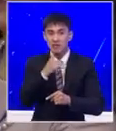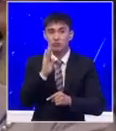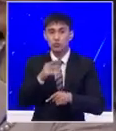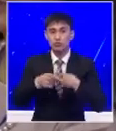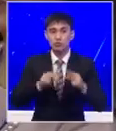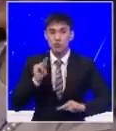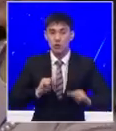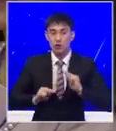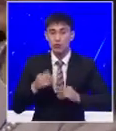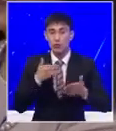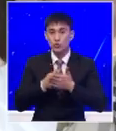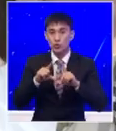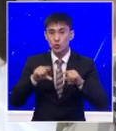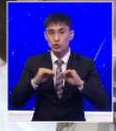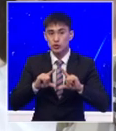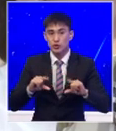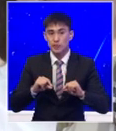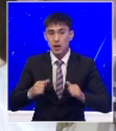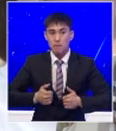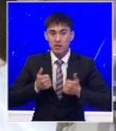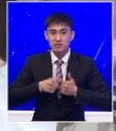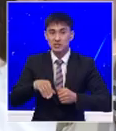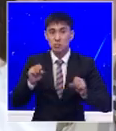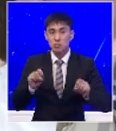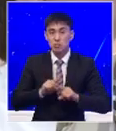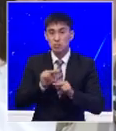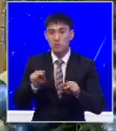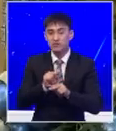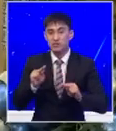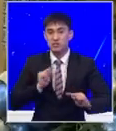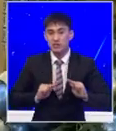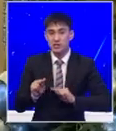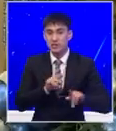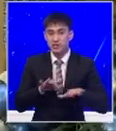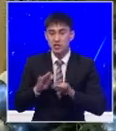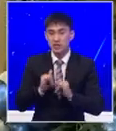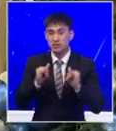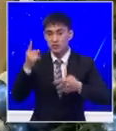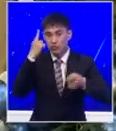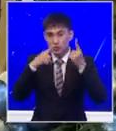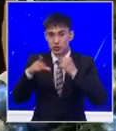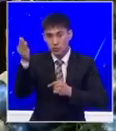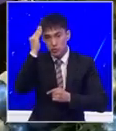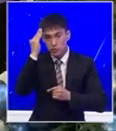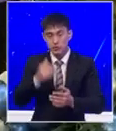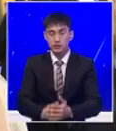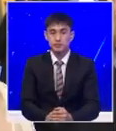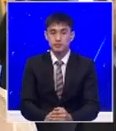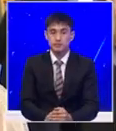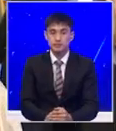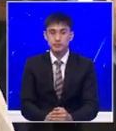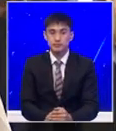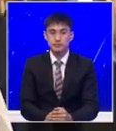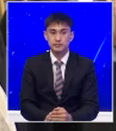будущих педагогов дошкольного учреждения, мотивация к просветительской деятельности, а также развитие творческих способностей.